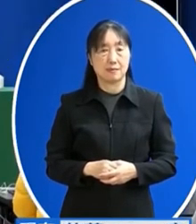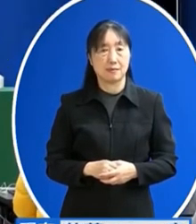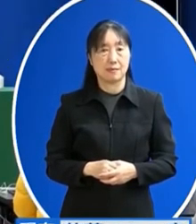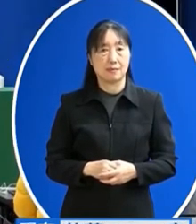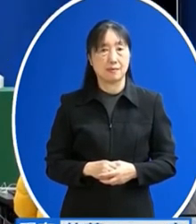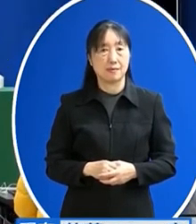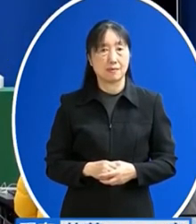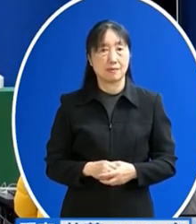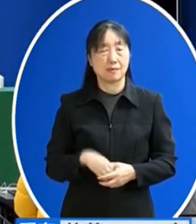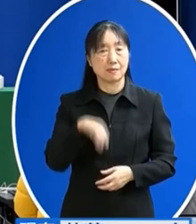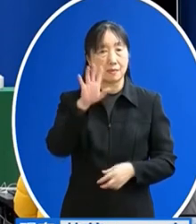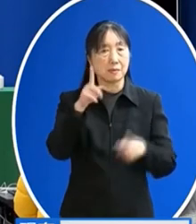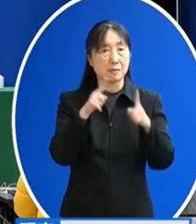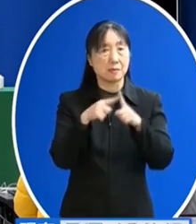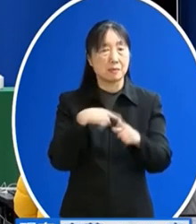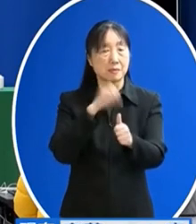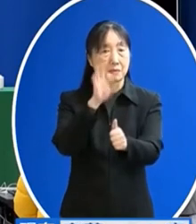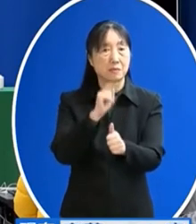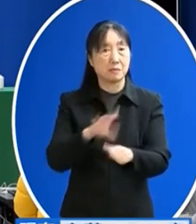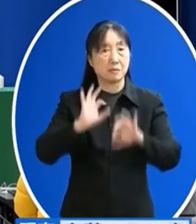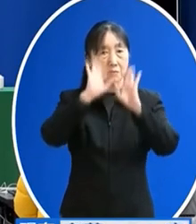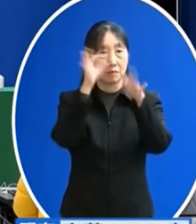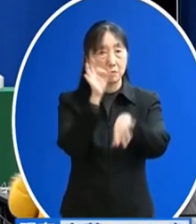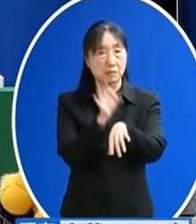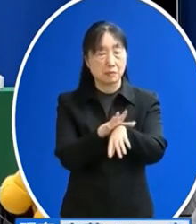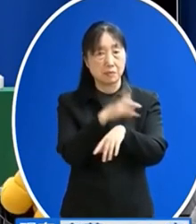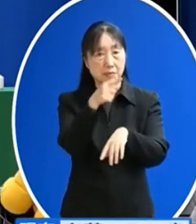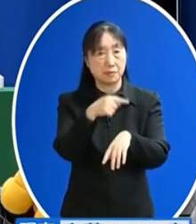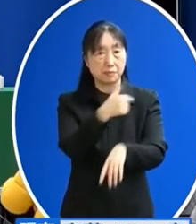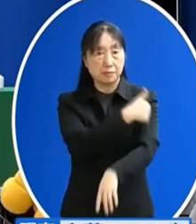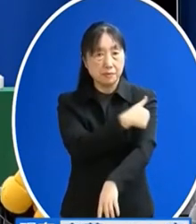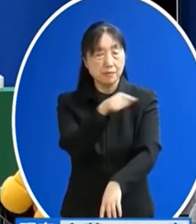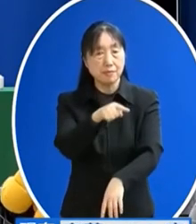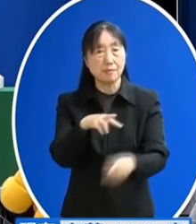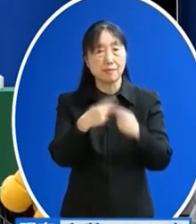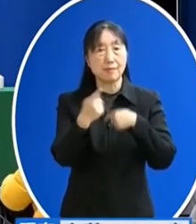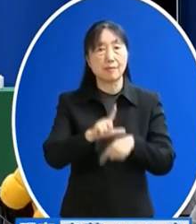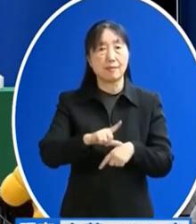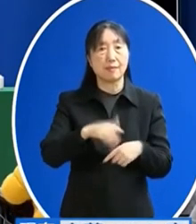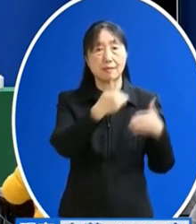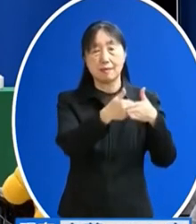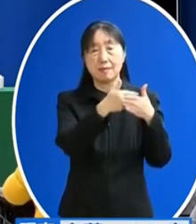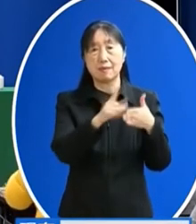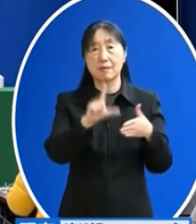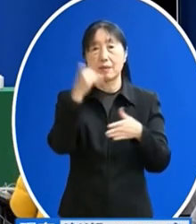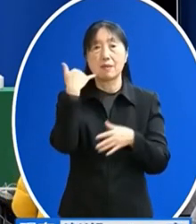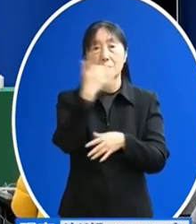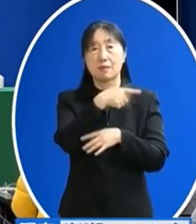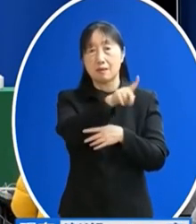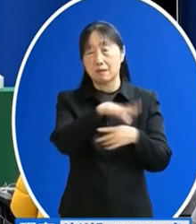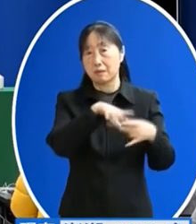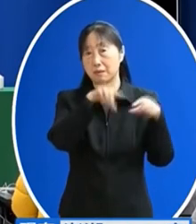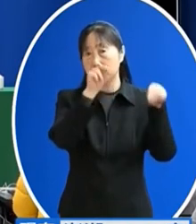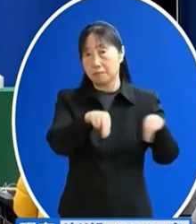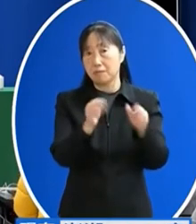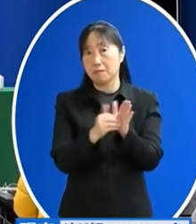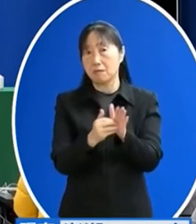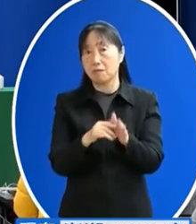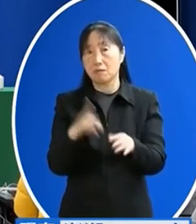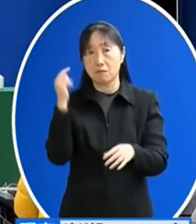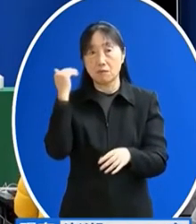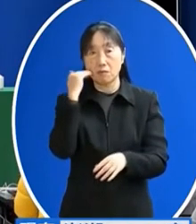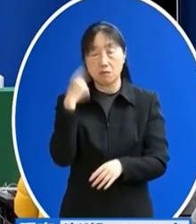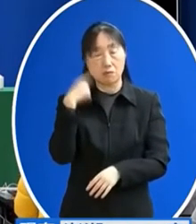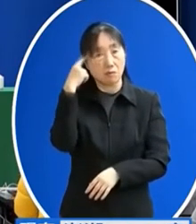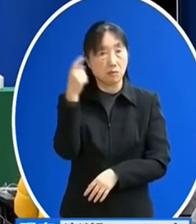部长，有媒体人说辉瑞疫苗早就已经和大陆的代理商上海复星签约，所以我们要买到辉瑞疫苗的话，除非德